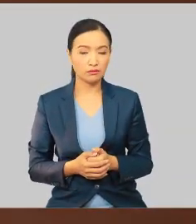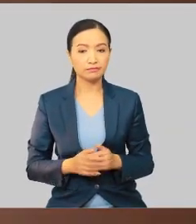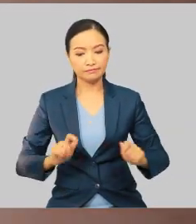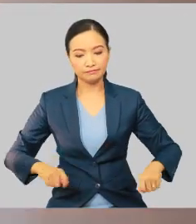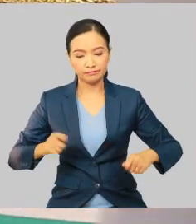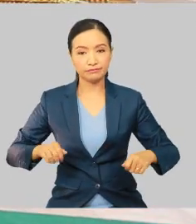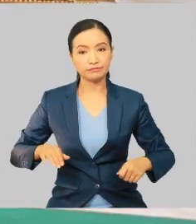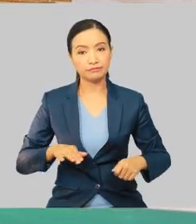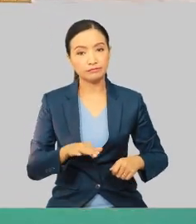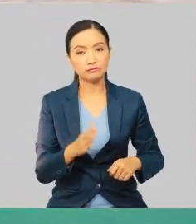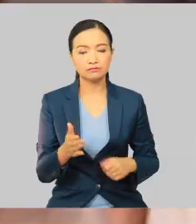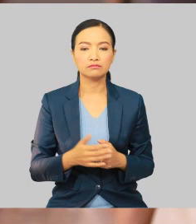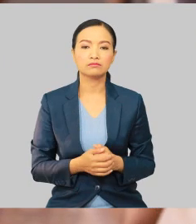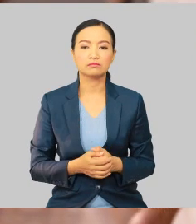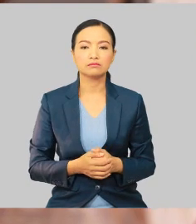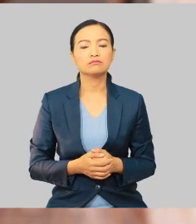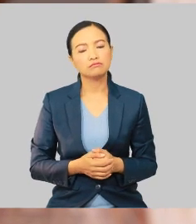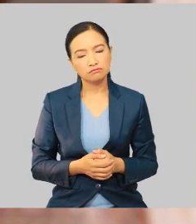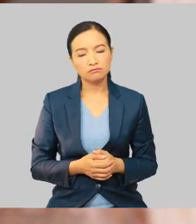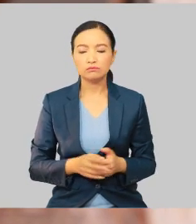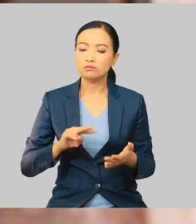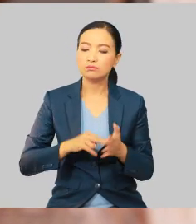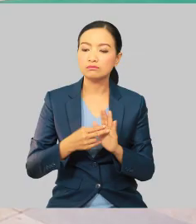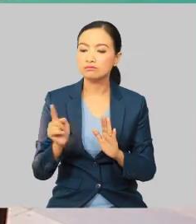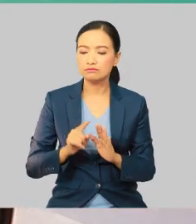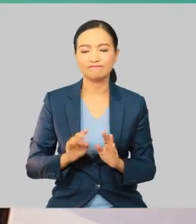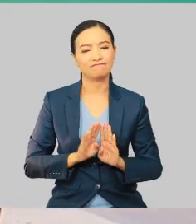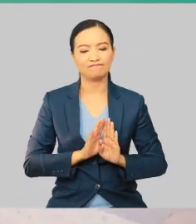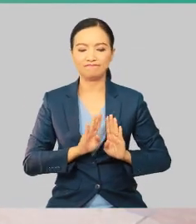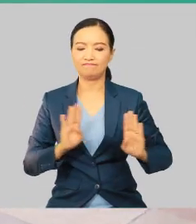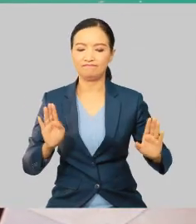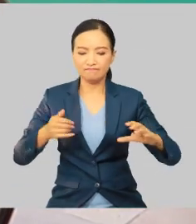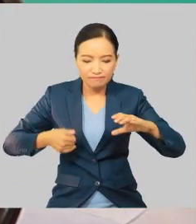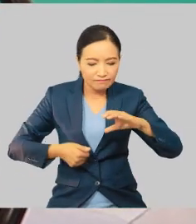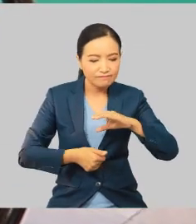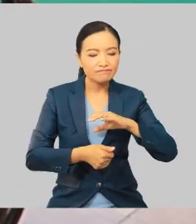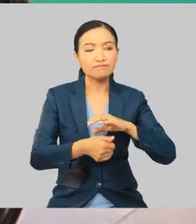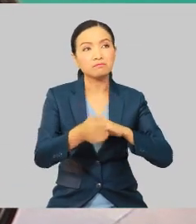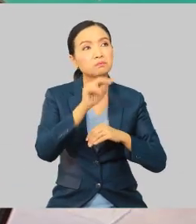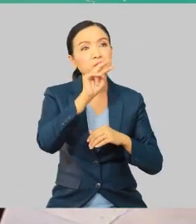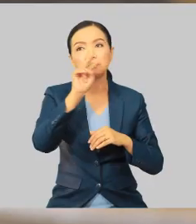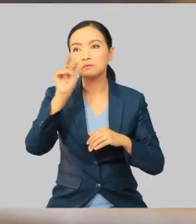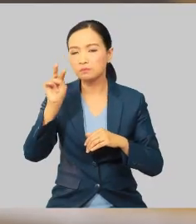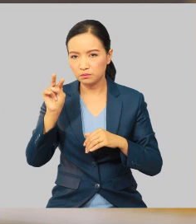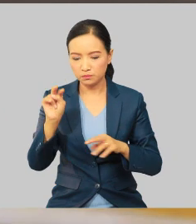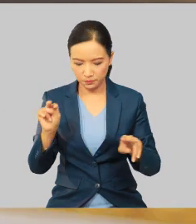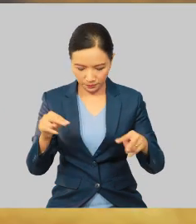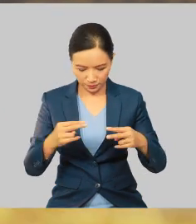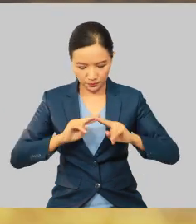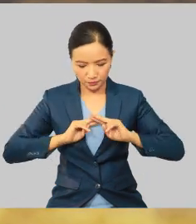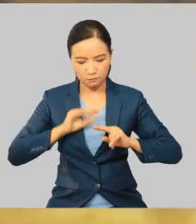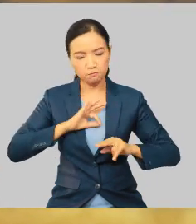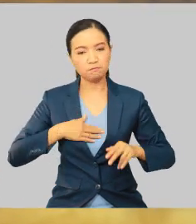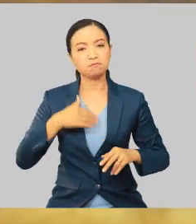ทางสำหรับตัวองุ่นคืออะไร การออกจากตัวเองอะค่ะออกไปเปิดโลกกว้างออกไปเจอแล้วก็เพื่อจะกลับมารู้สึกดีกับตัวเองมาก